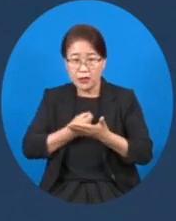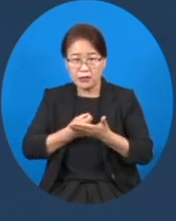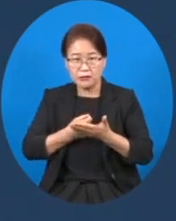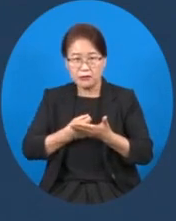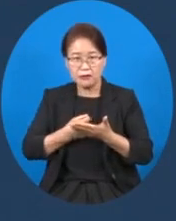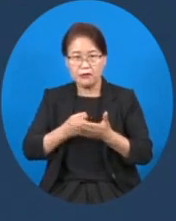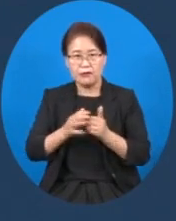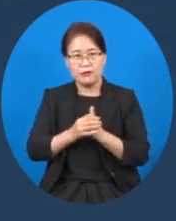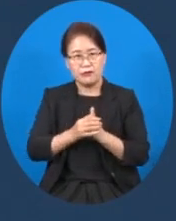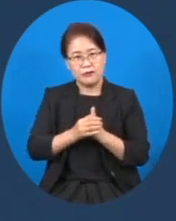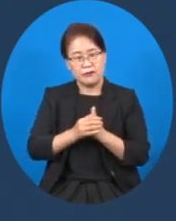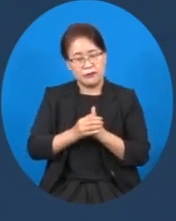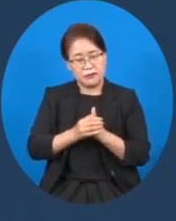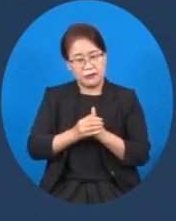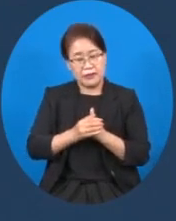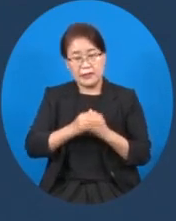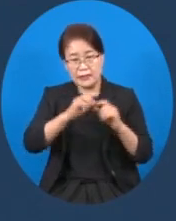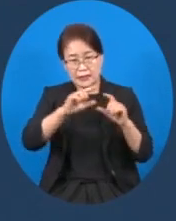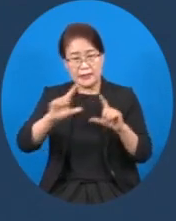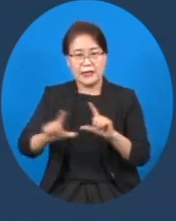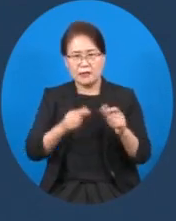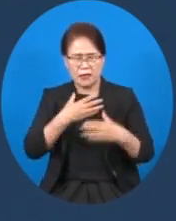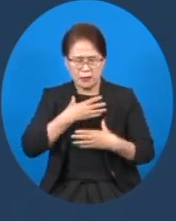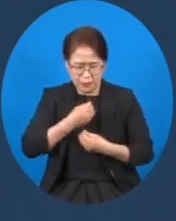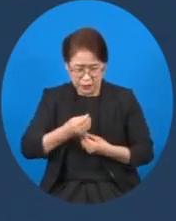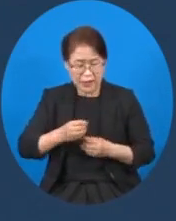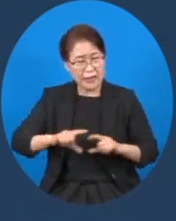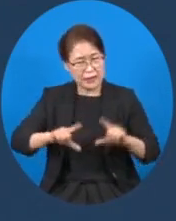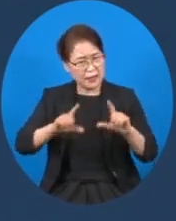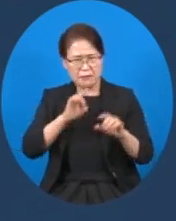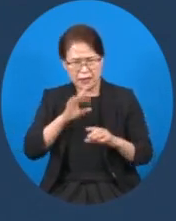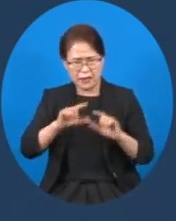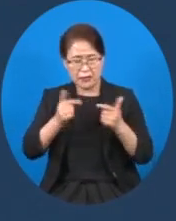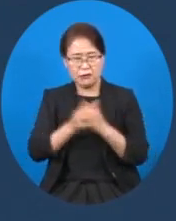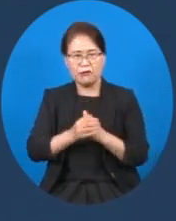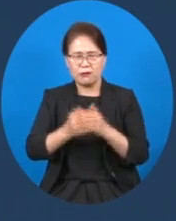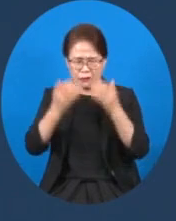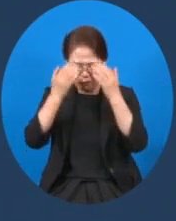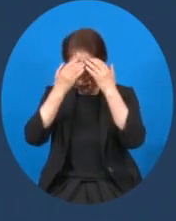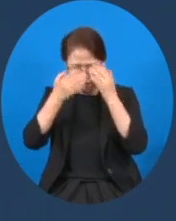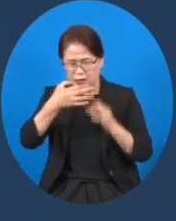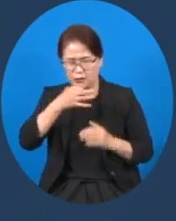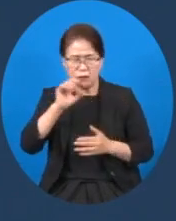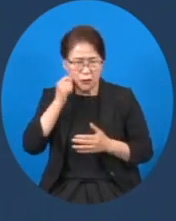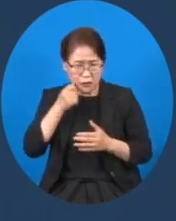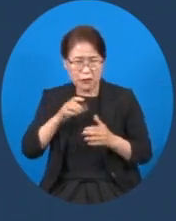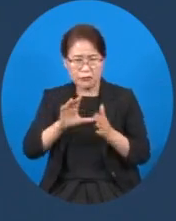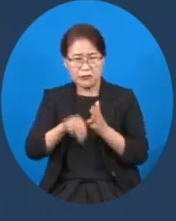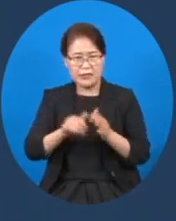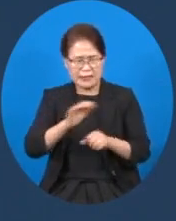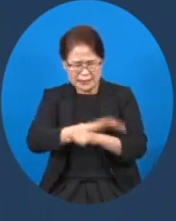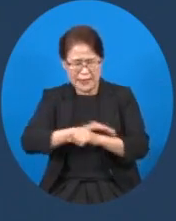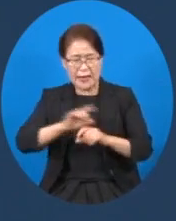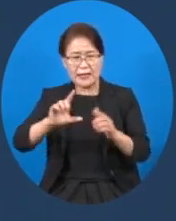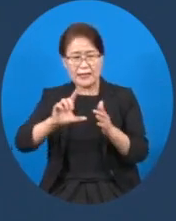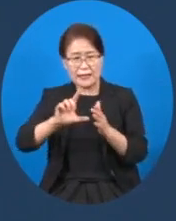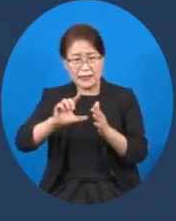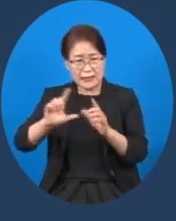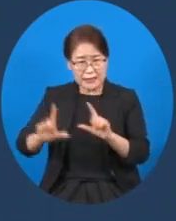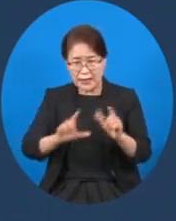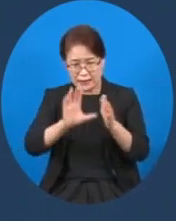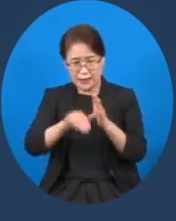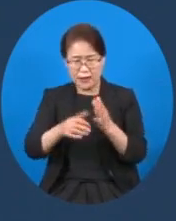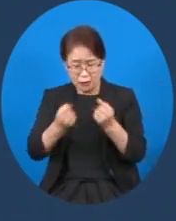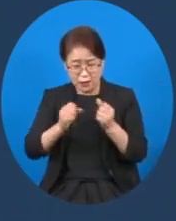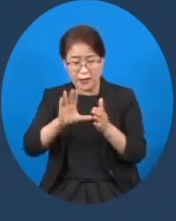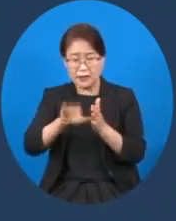인생의 평탄한 날만이 아니라 인생의 풍랑을 만나는 날에도, 잘 나갈 때만이 아니라 건강할